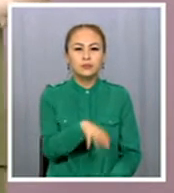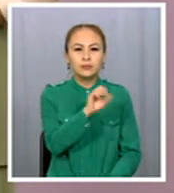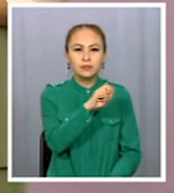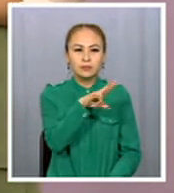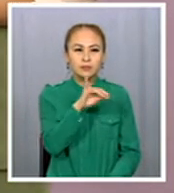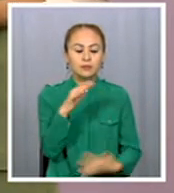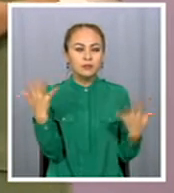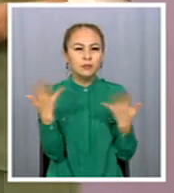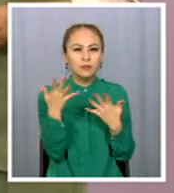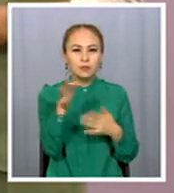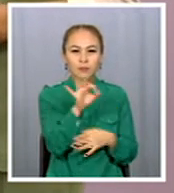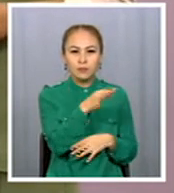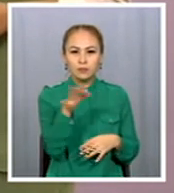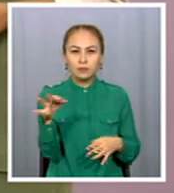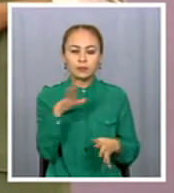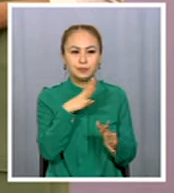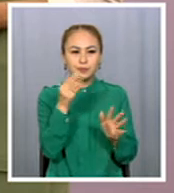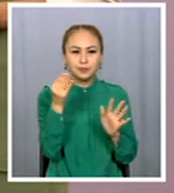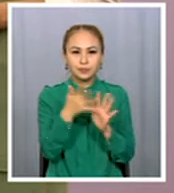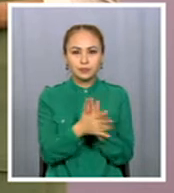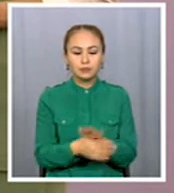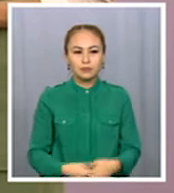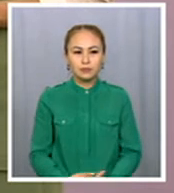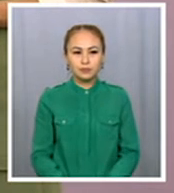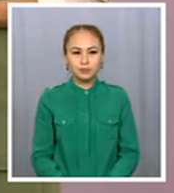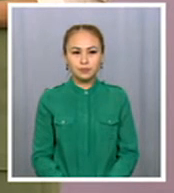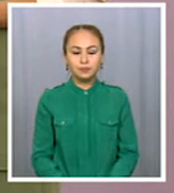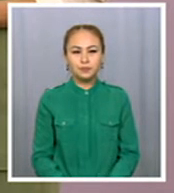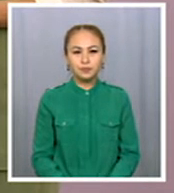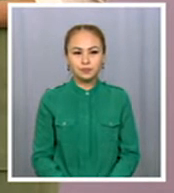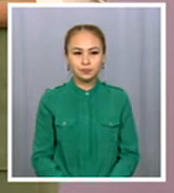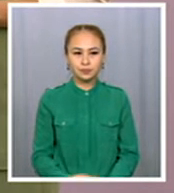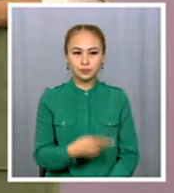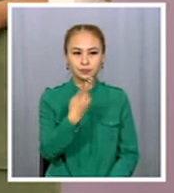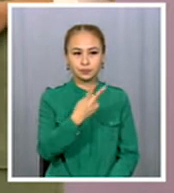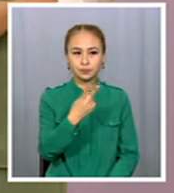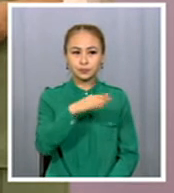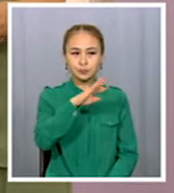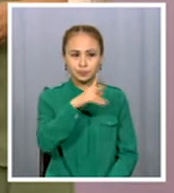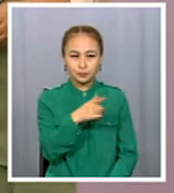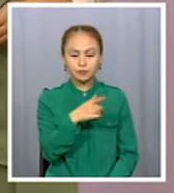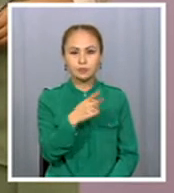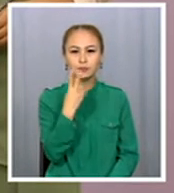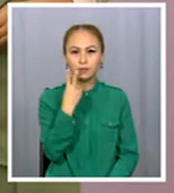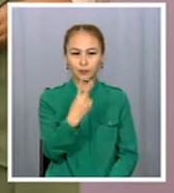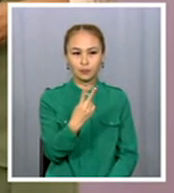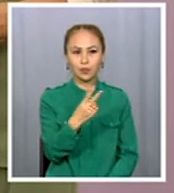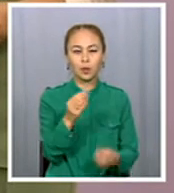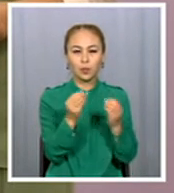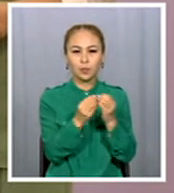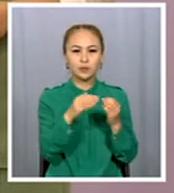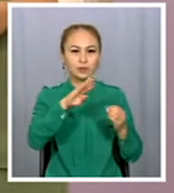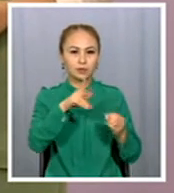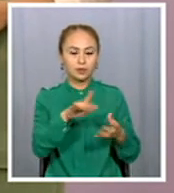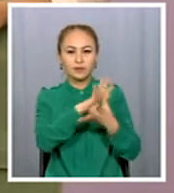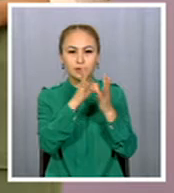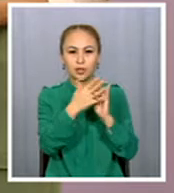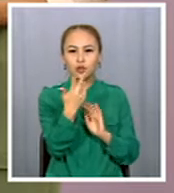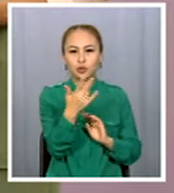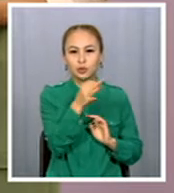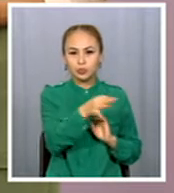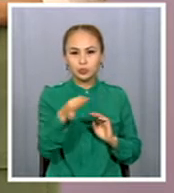қай монеталарды жұмсады? Дұрыс айтасындар, 20 теңгелік монетаның 2-еуін, 10 теңгелік монетаның 3-еуін